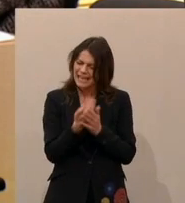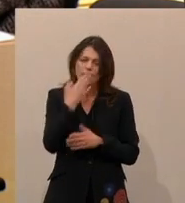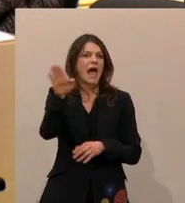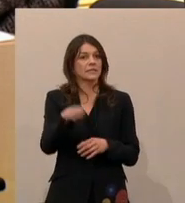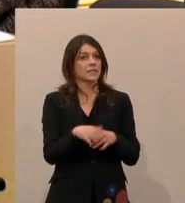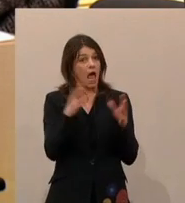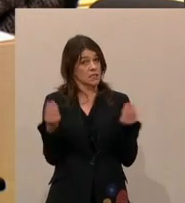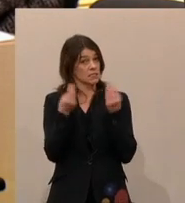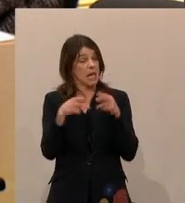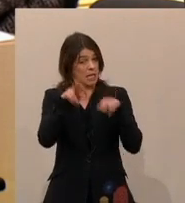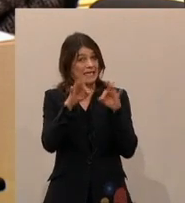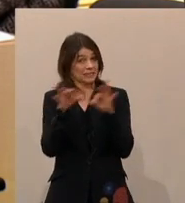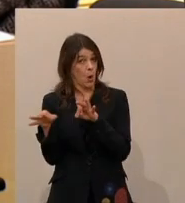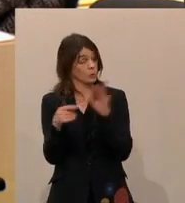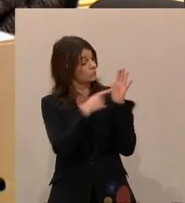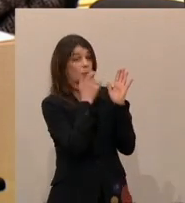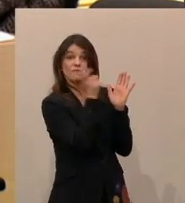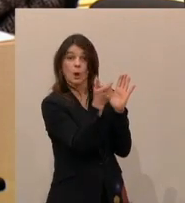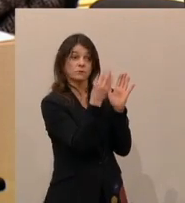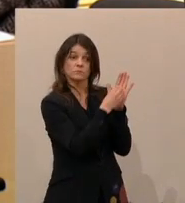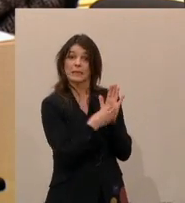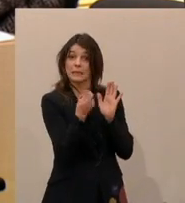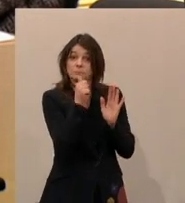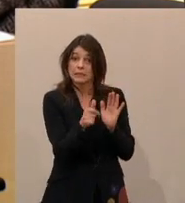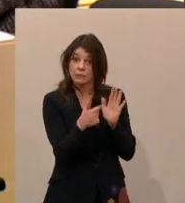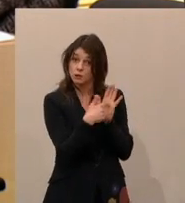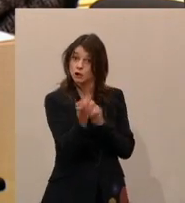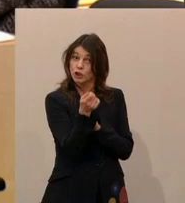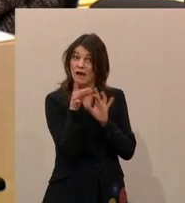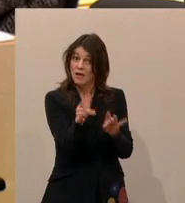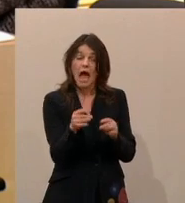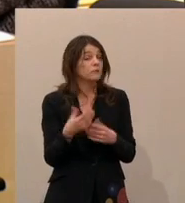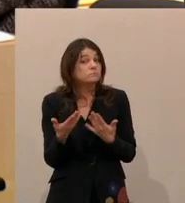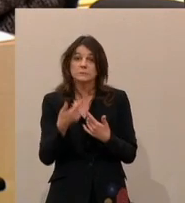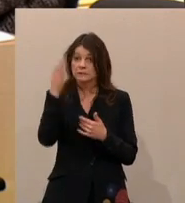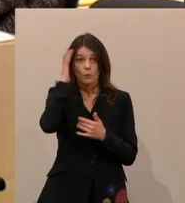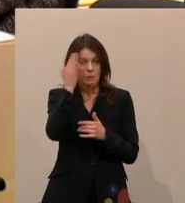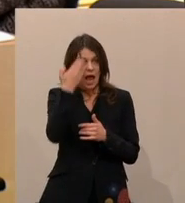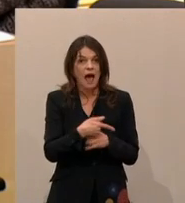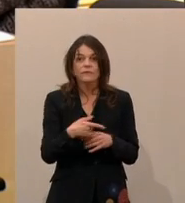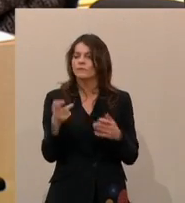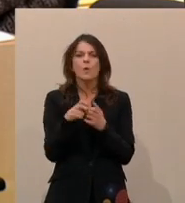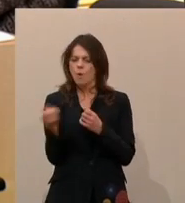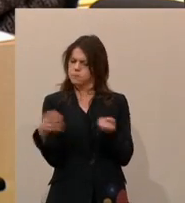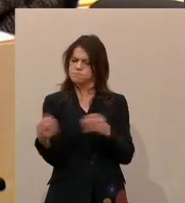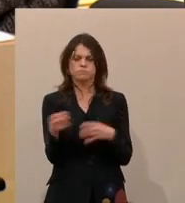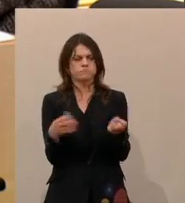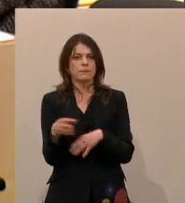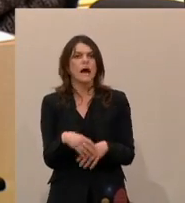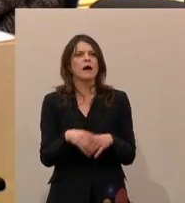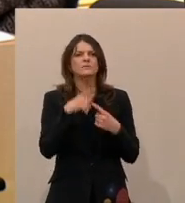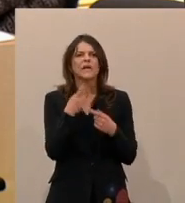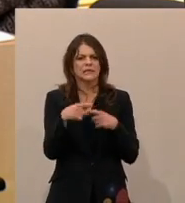die unsere Rechtsordnung im Übrigen in der Form nicht kennt, dass das jetzt Straftat Bestände wären, die werden dann noch zusammen verpackt mit dem Begriff